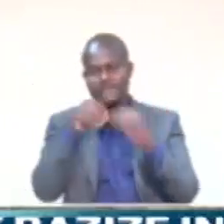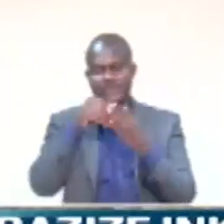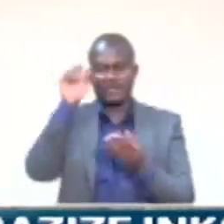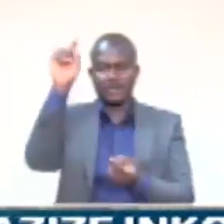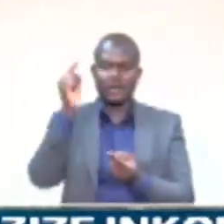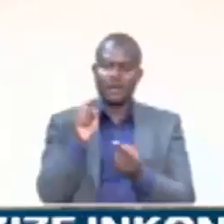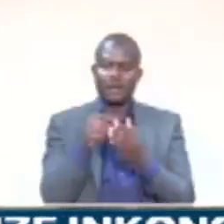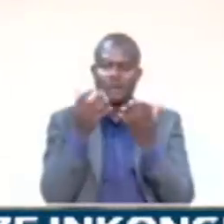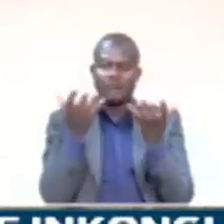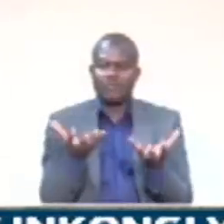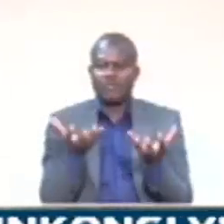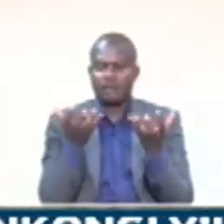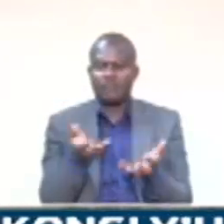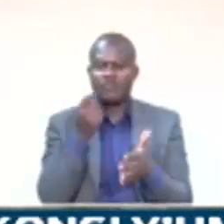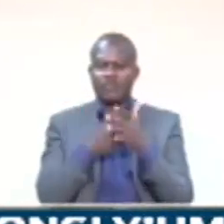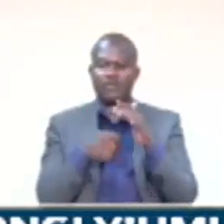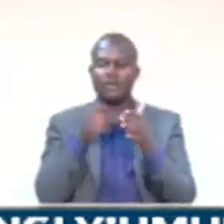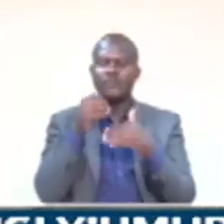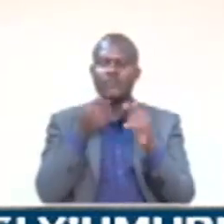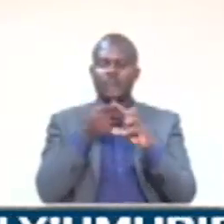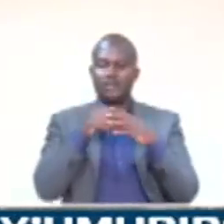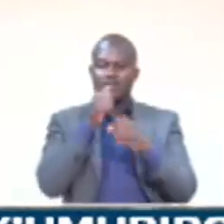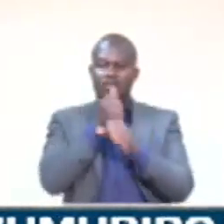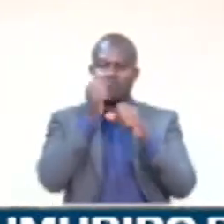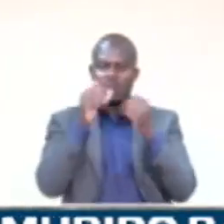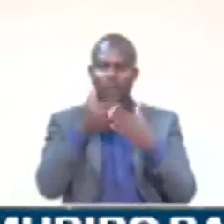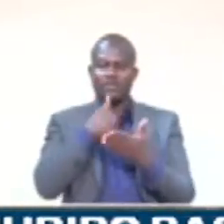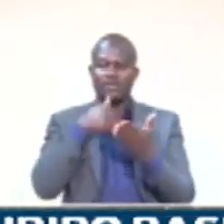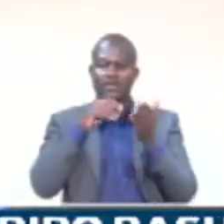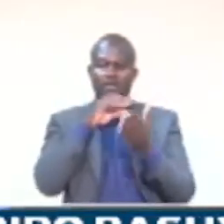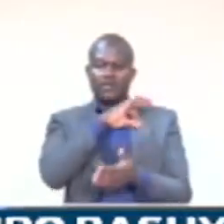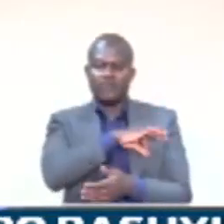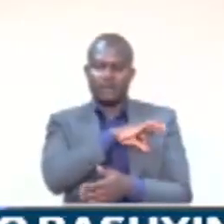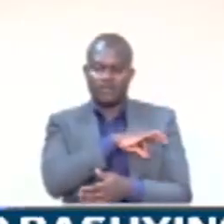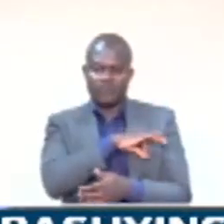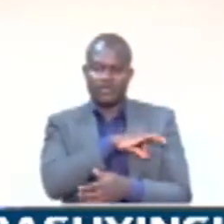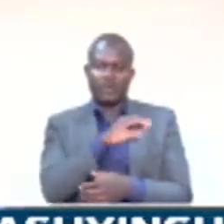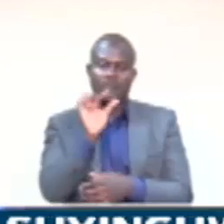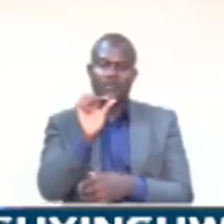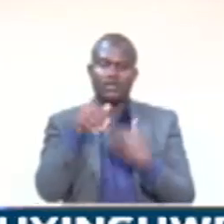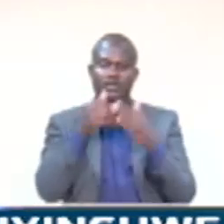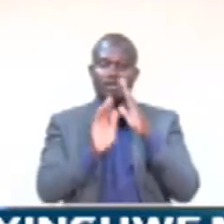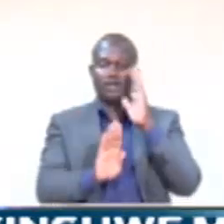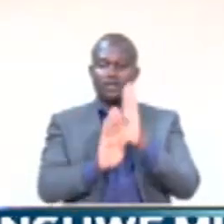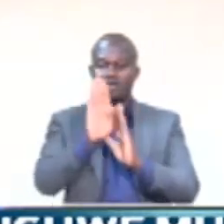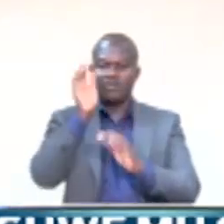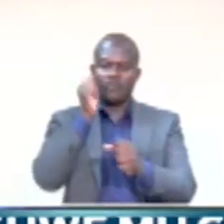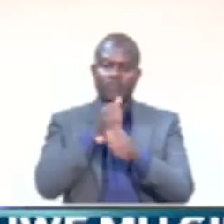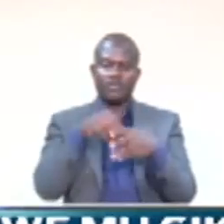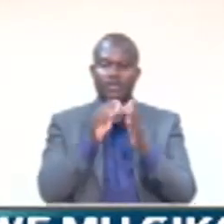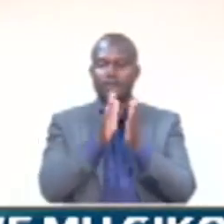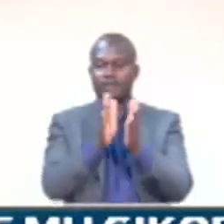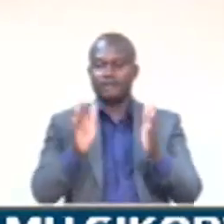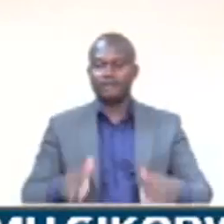kugabanya uburemere bw'umusoro ucibwa abakozi bafite umushahara muto no guteza imbere umurimo muri